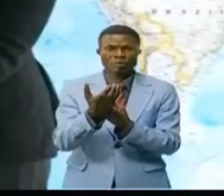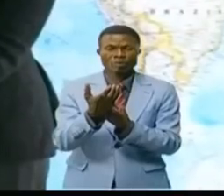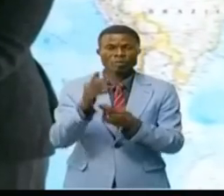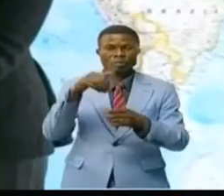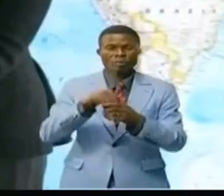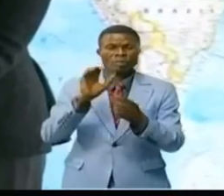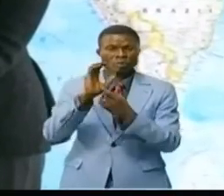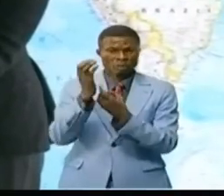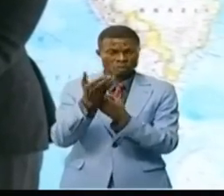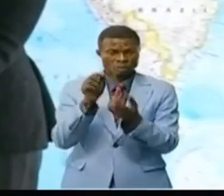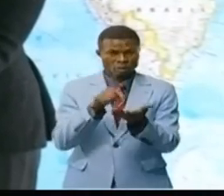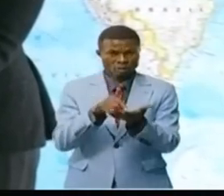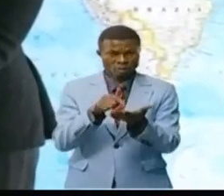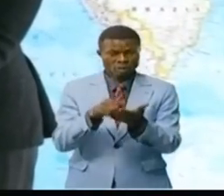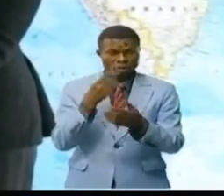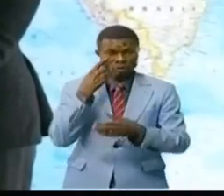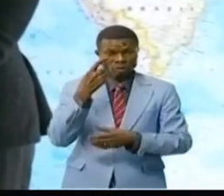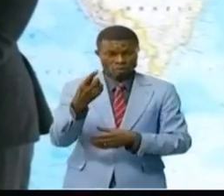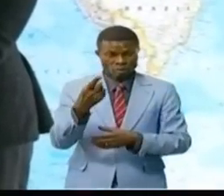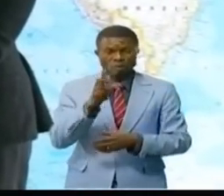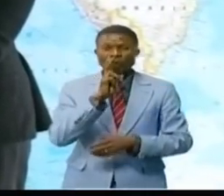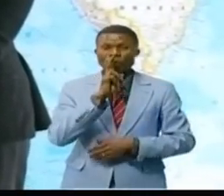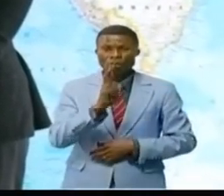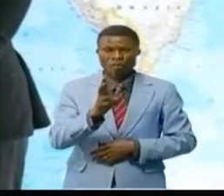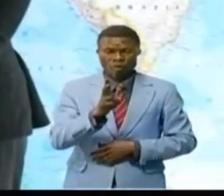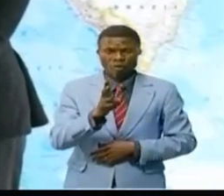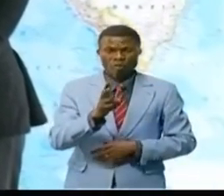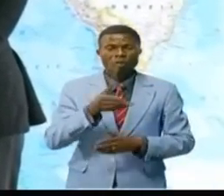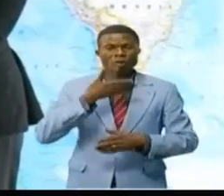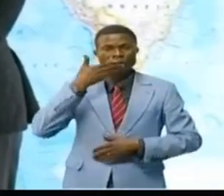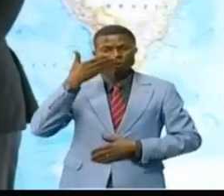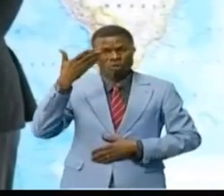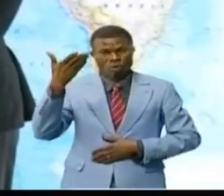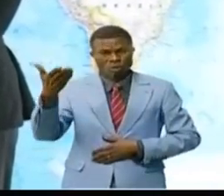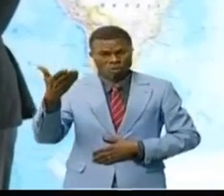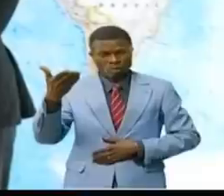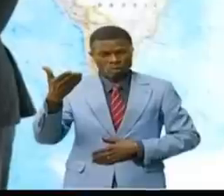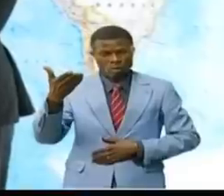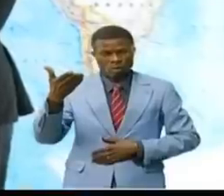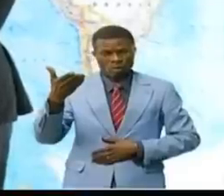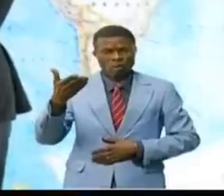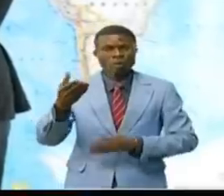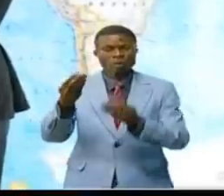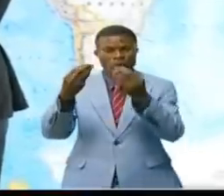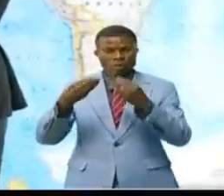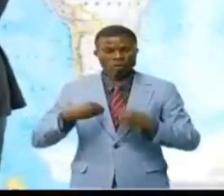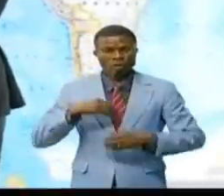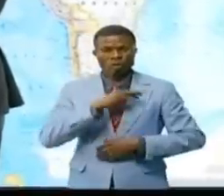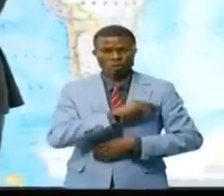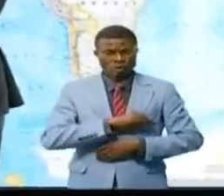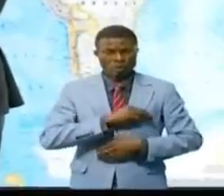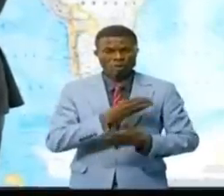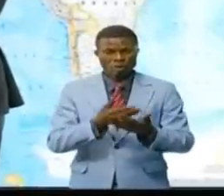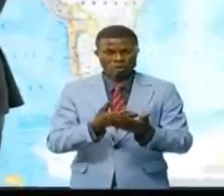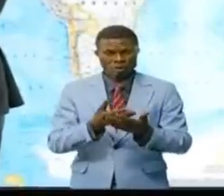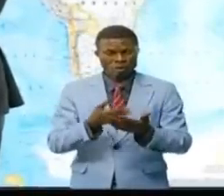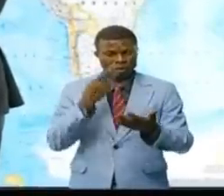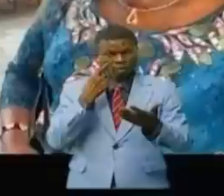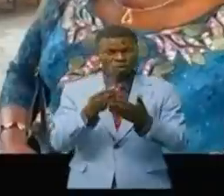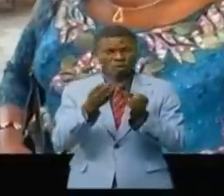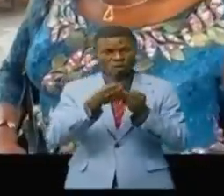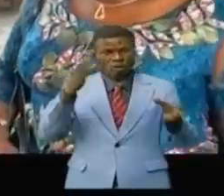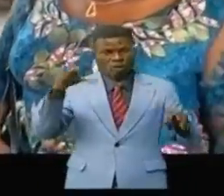cette culture, il y a notamment, bien sûr, l'UNESCO qui va reconnaître la rumba, la rumba au